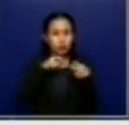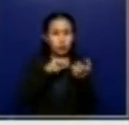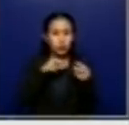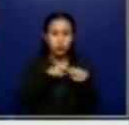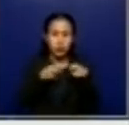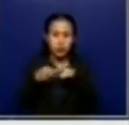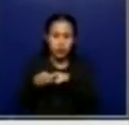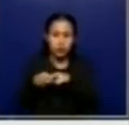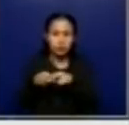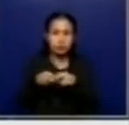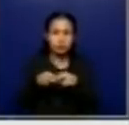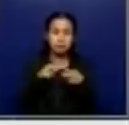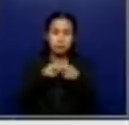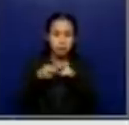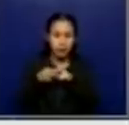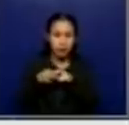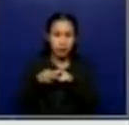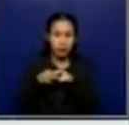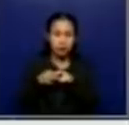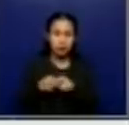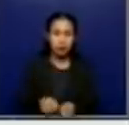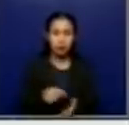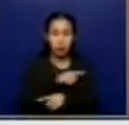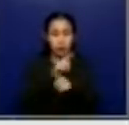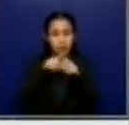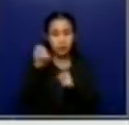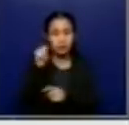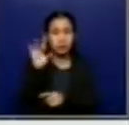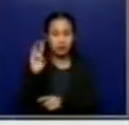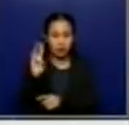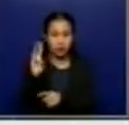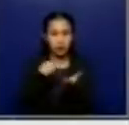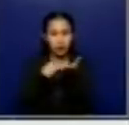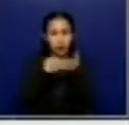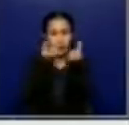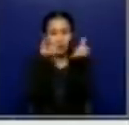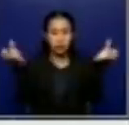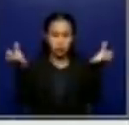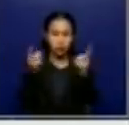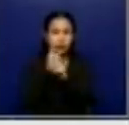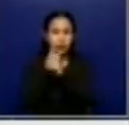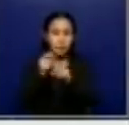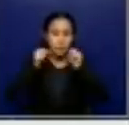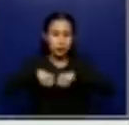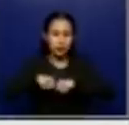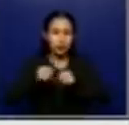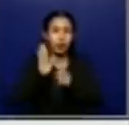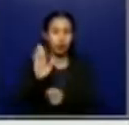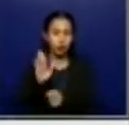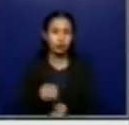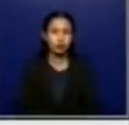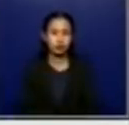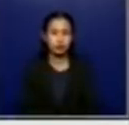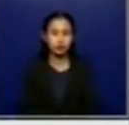ค้านเองจะรวบรวมรัฐมนูลยื่นในวันที่17ครับเพื่อแก้ไขรัฐมนูลตามมติของคณะกรรมาธิการวิสามัญพิจารณาการศึกษาการ